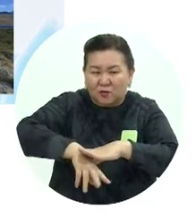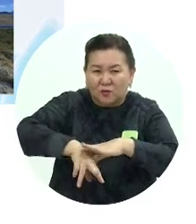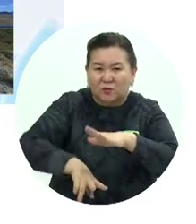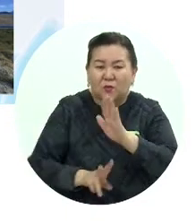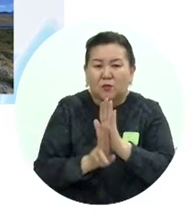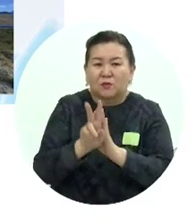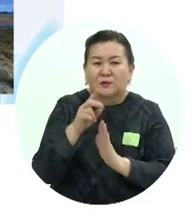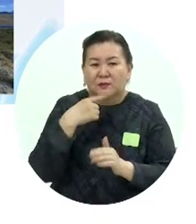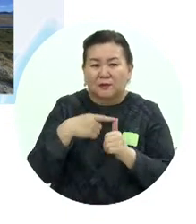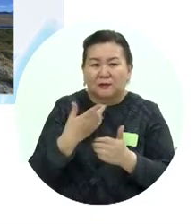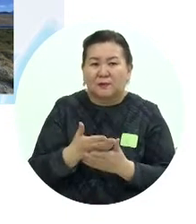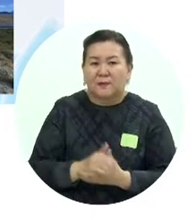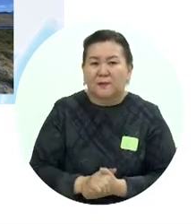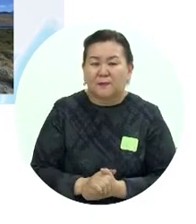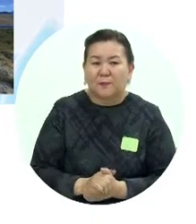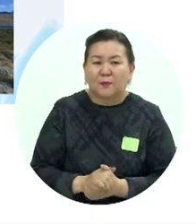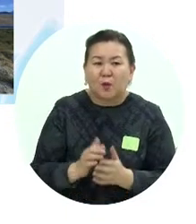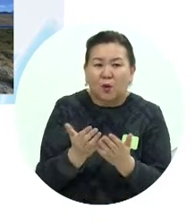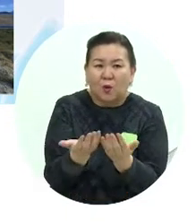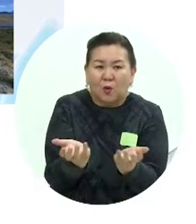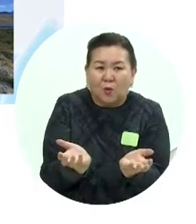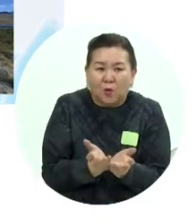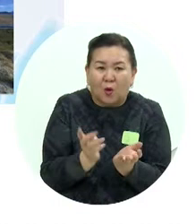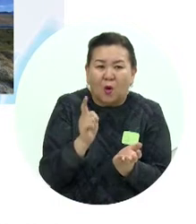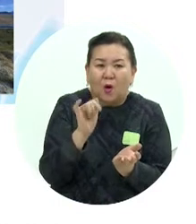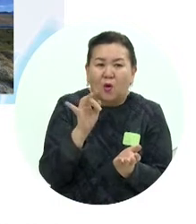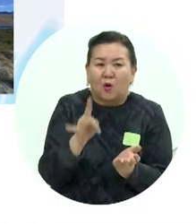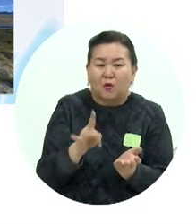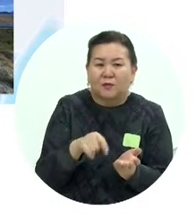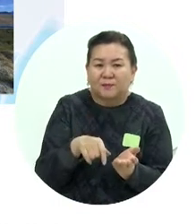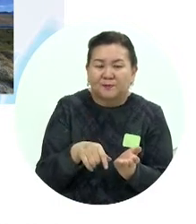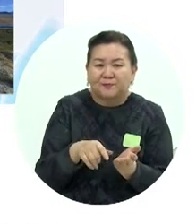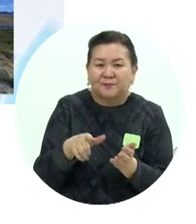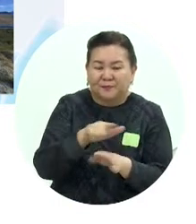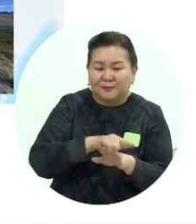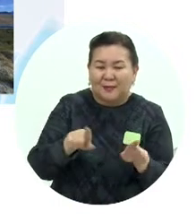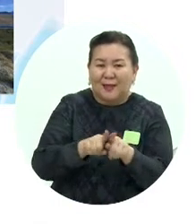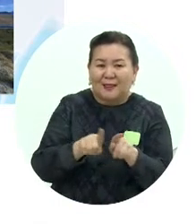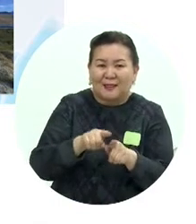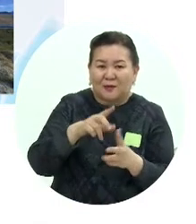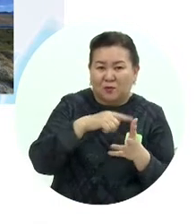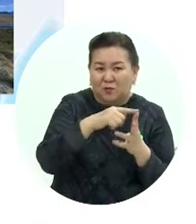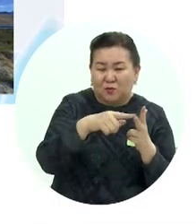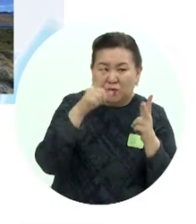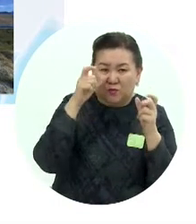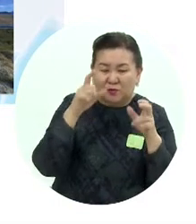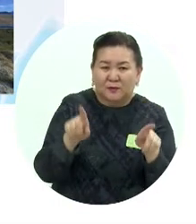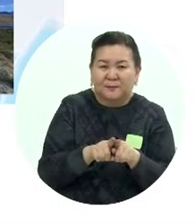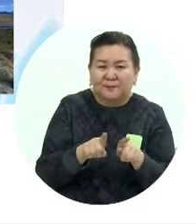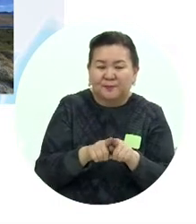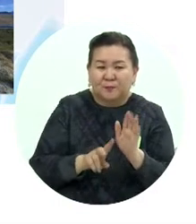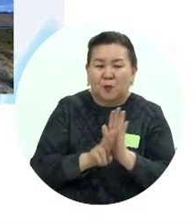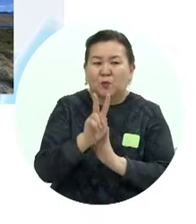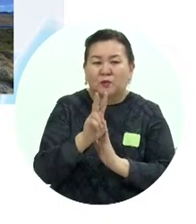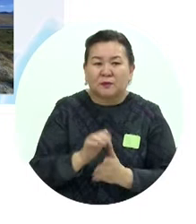үед үүссэн эрэг хэлэх нэ. За мөн цөмөрлийн хонхор. Энэ бол мөн адилхан термокарстын процесстэй адилхан цэвдэг гис чайсны